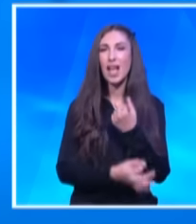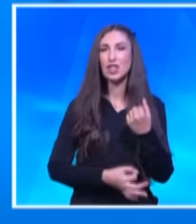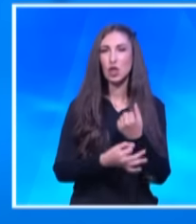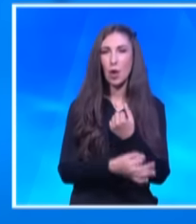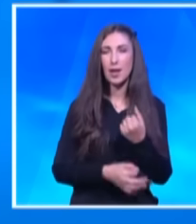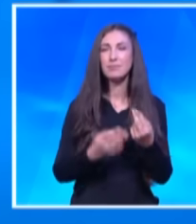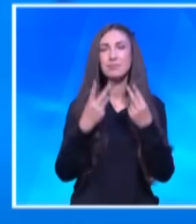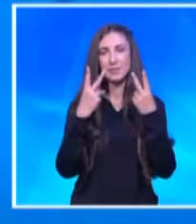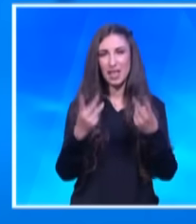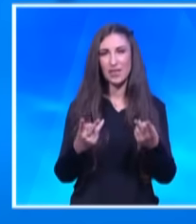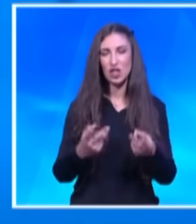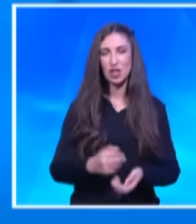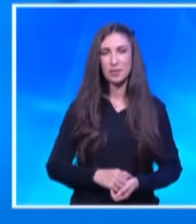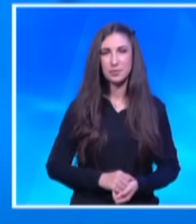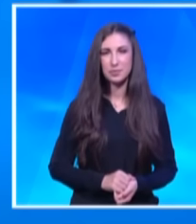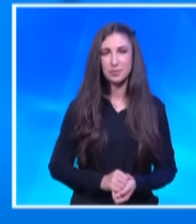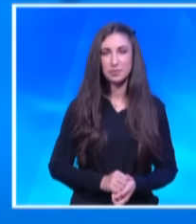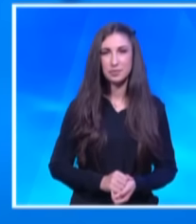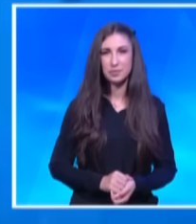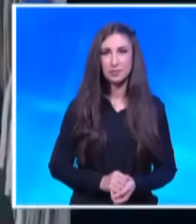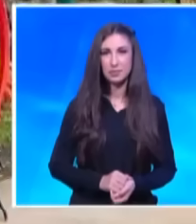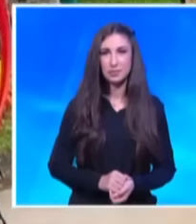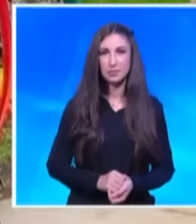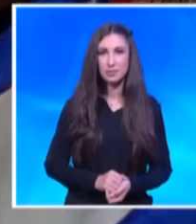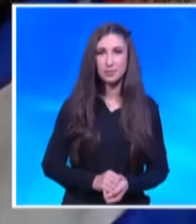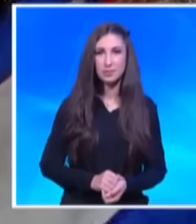Десислава Ризова и операторът Иван Филчев разказват.